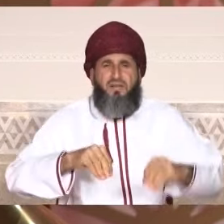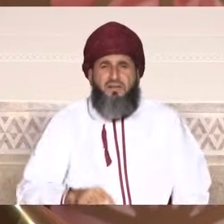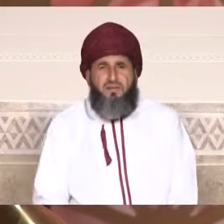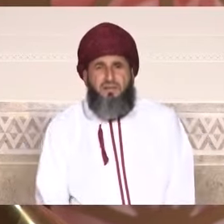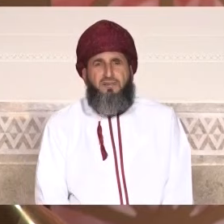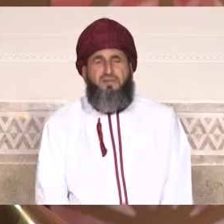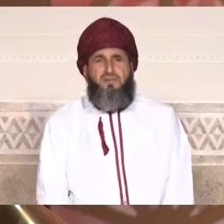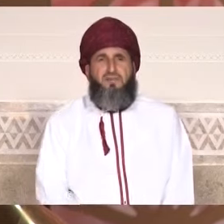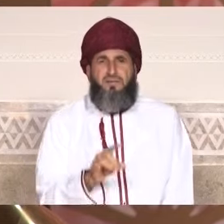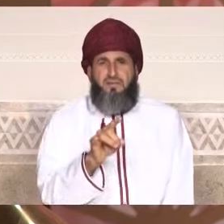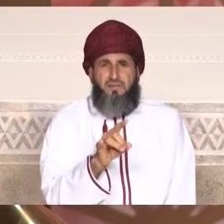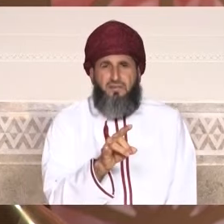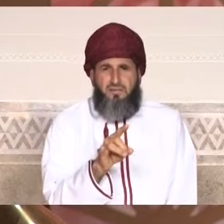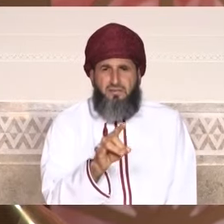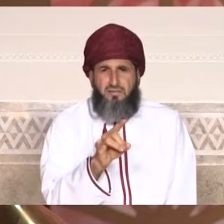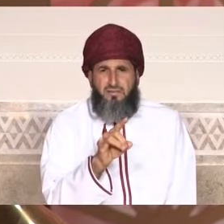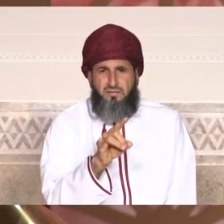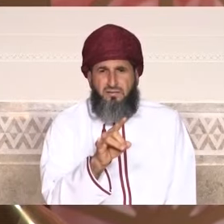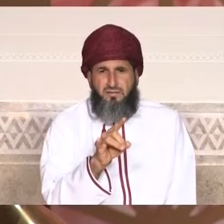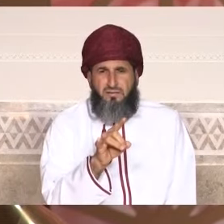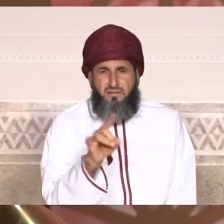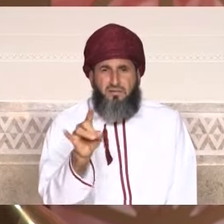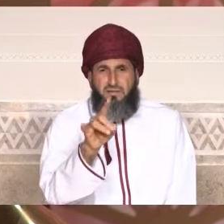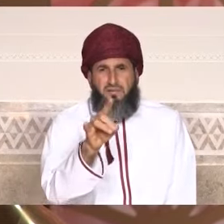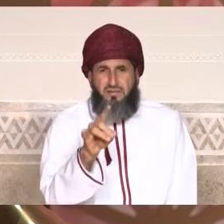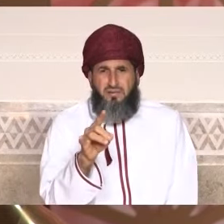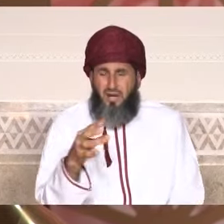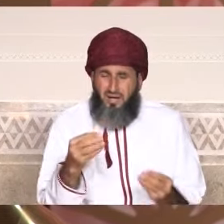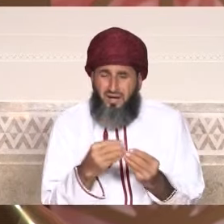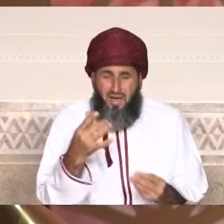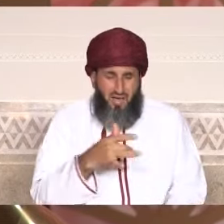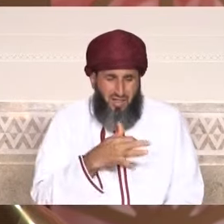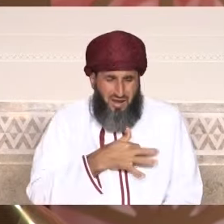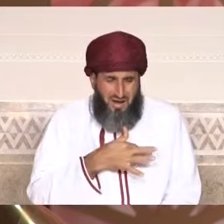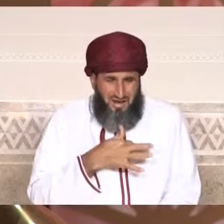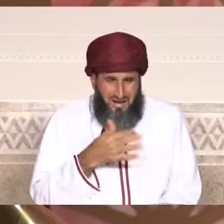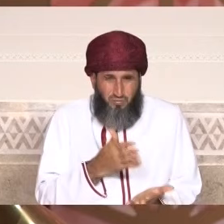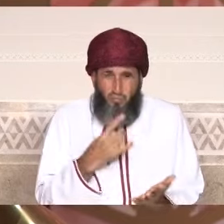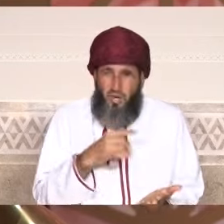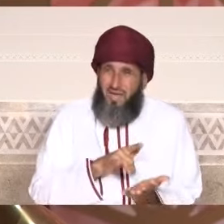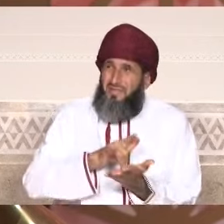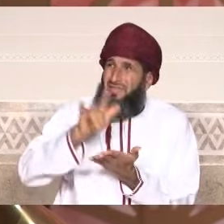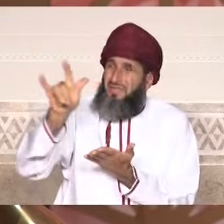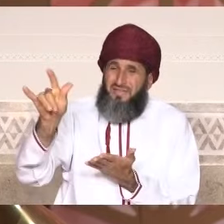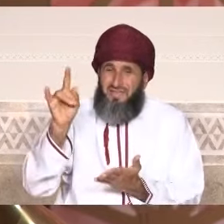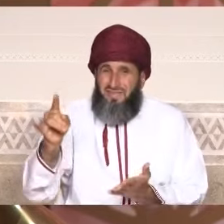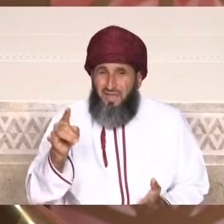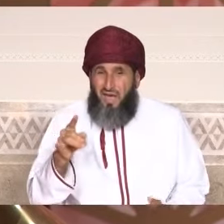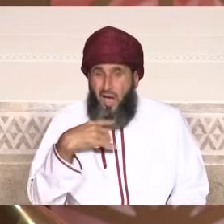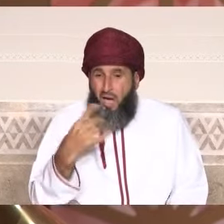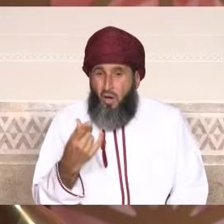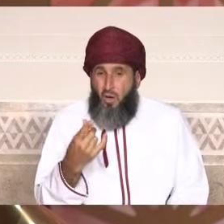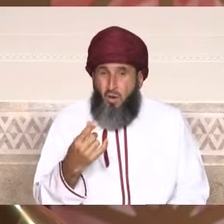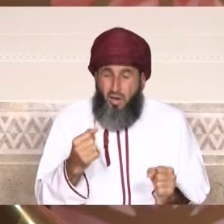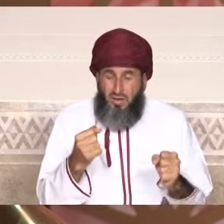فلا ينبغي له يعني أن يستصحب مثل هذه النية إن طرأ له سفر أو كانت ظروفه لا تسمح